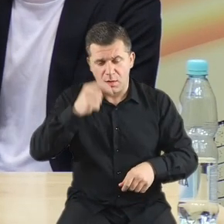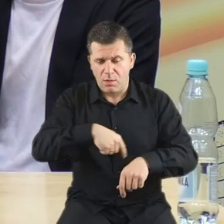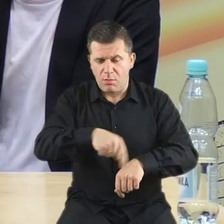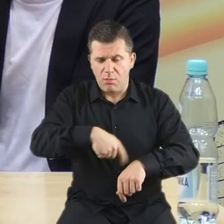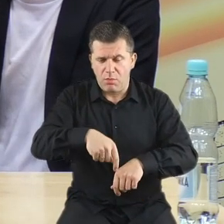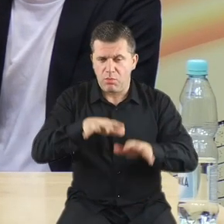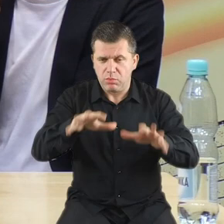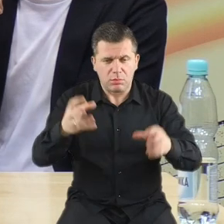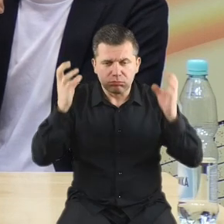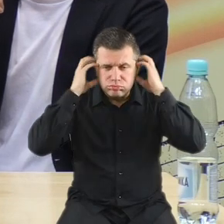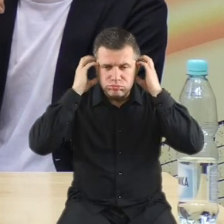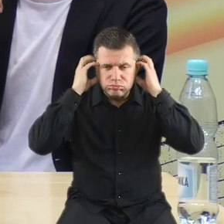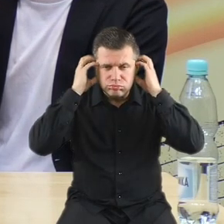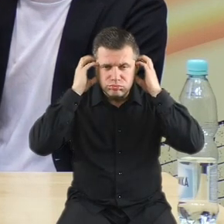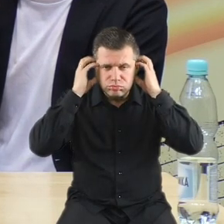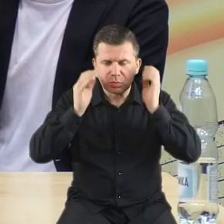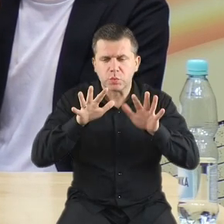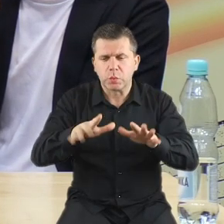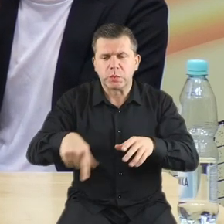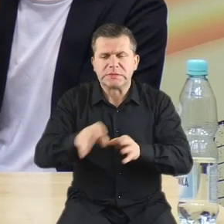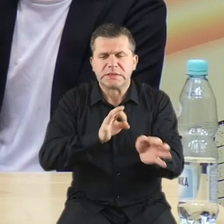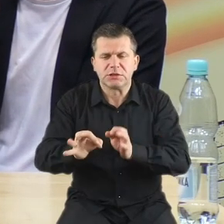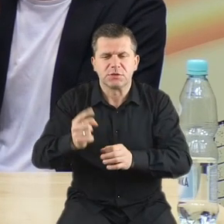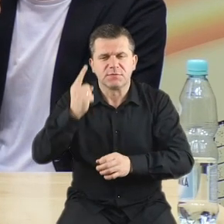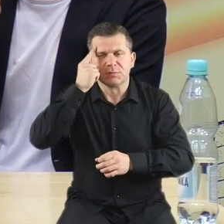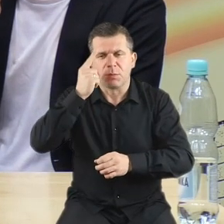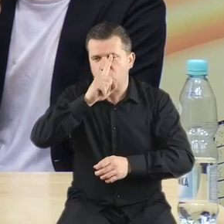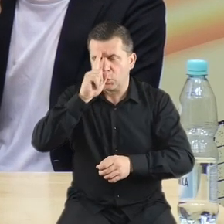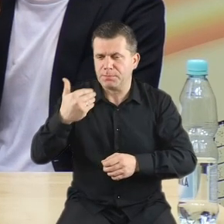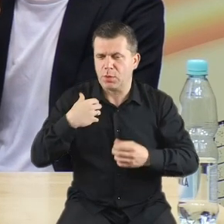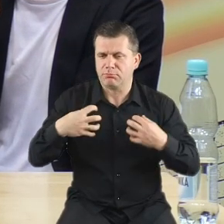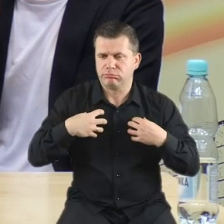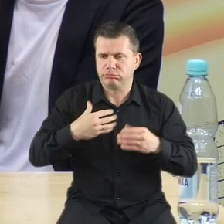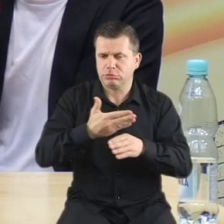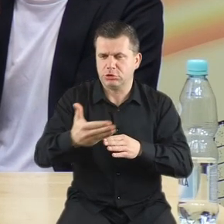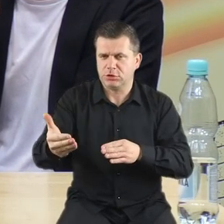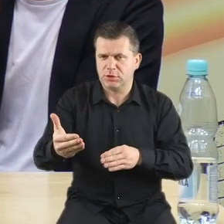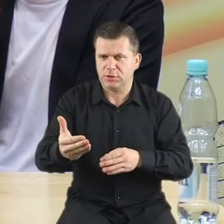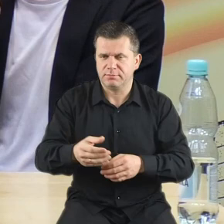tych koszmarnych historii, wspomnień ludzi, którzy przeżyli.